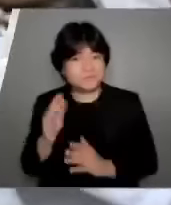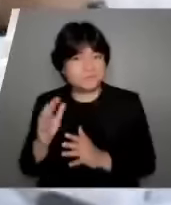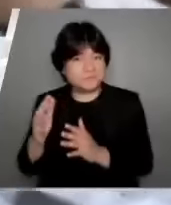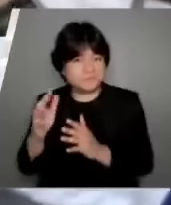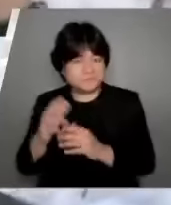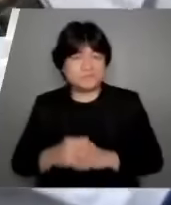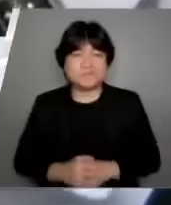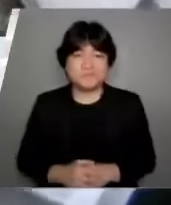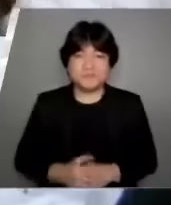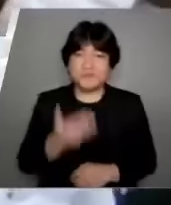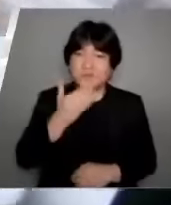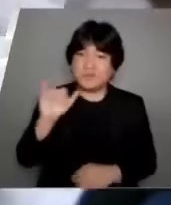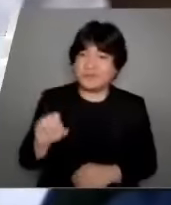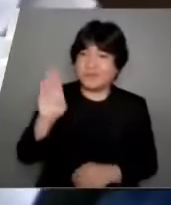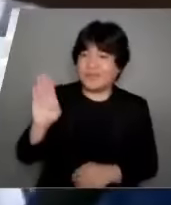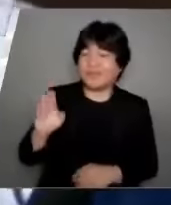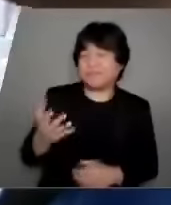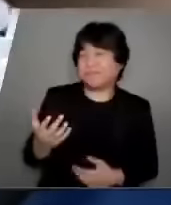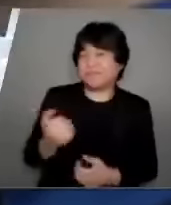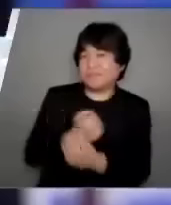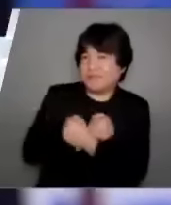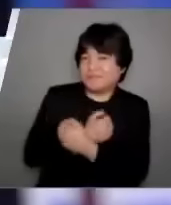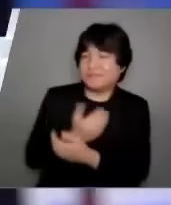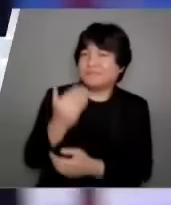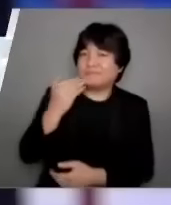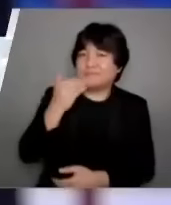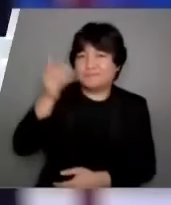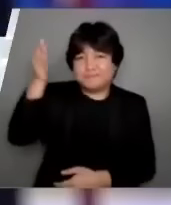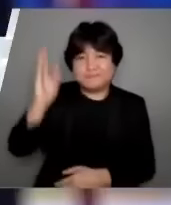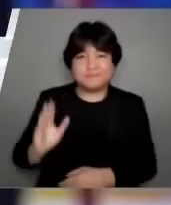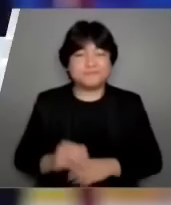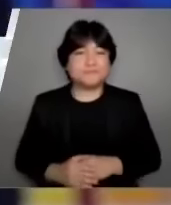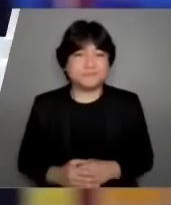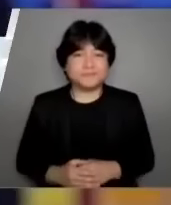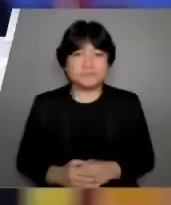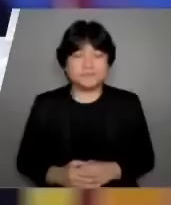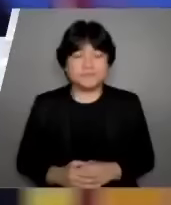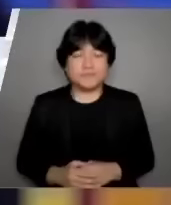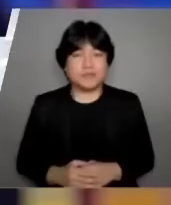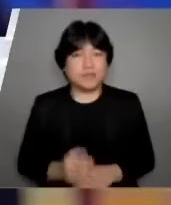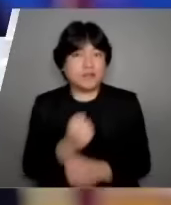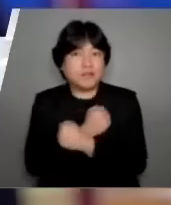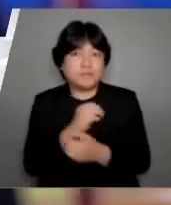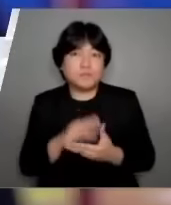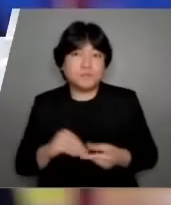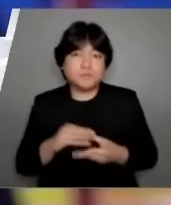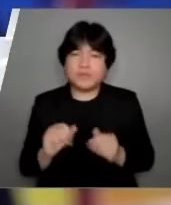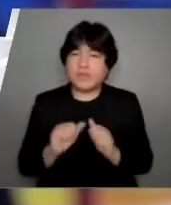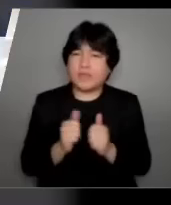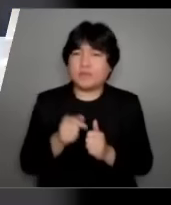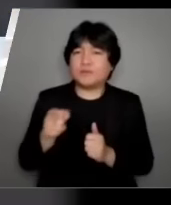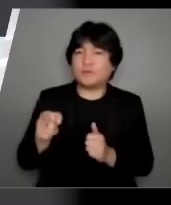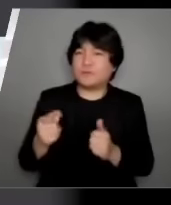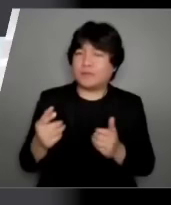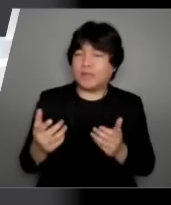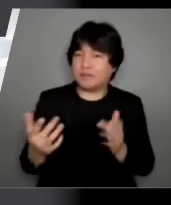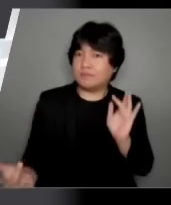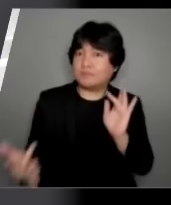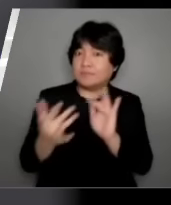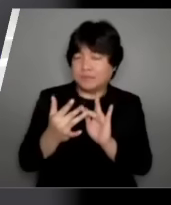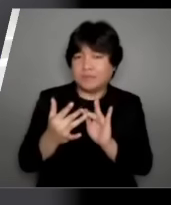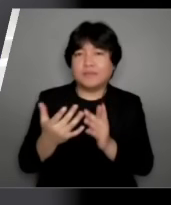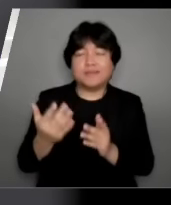Love, mahal, and thank you, Lord. Love story na nag-umpisa sa isang message sa social media. Ang fan